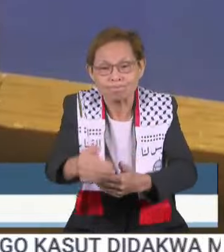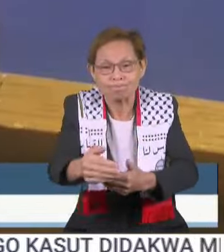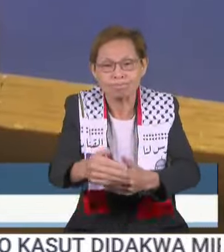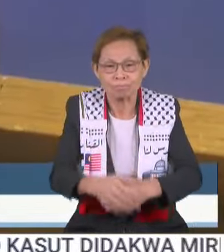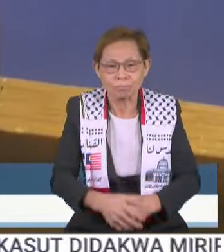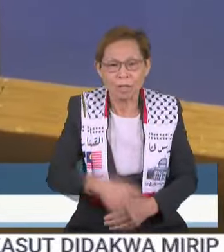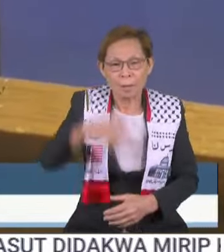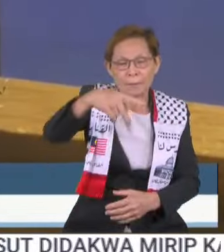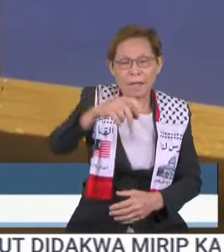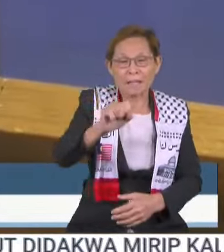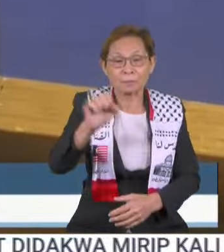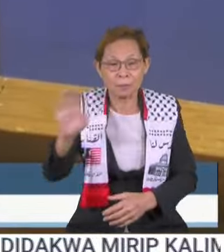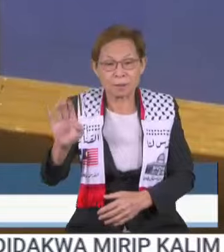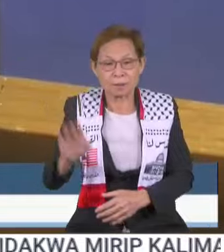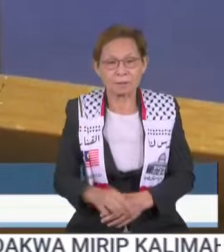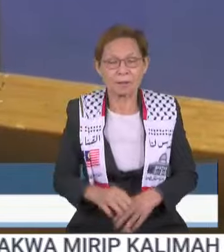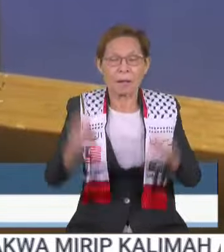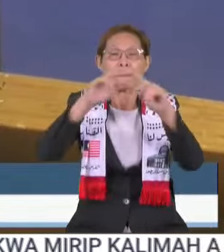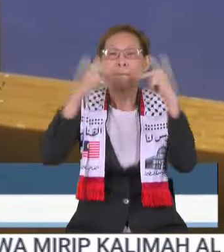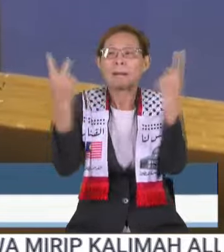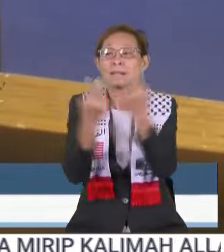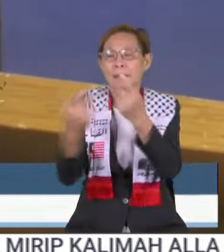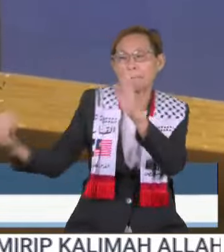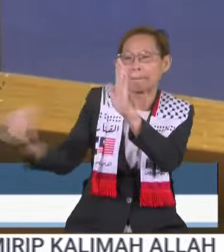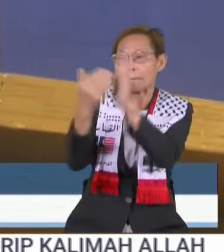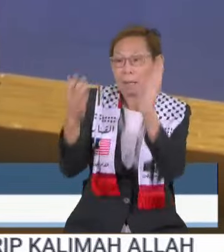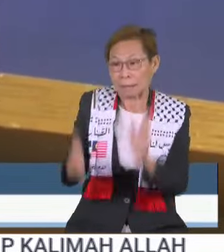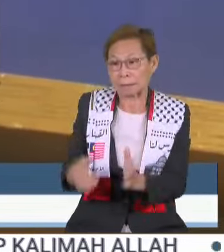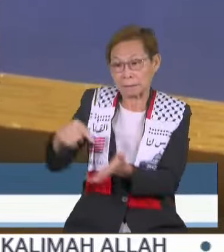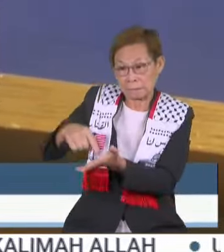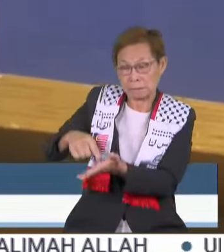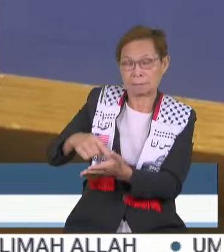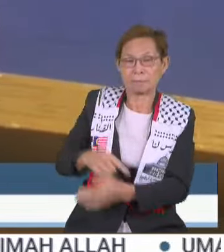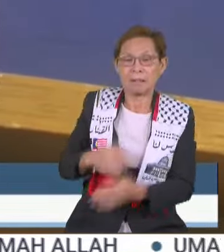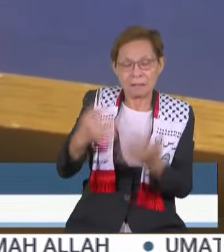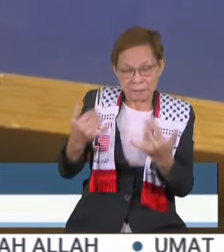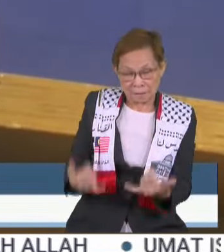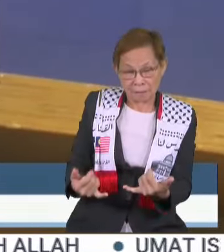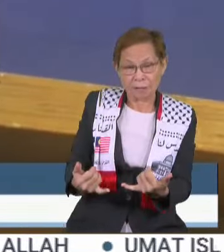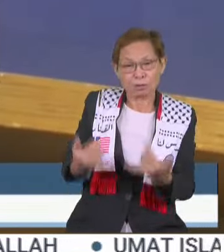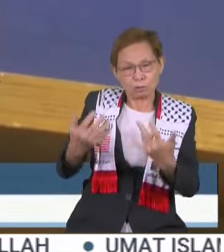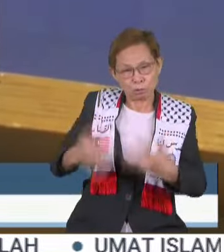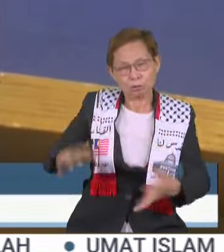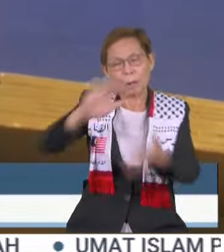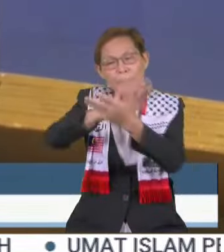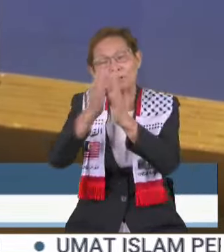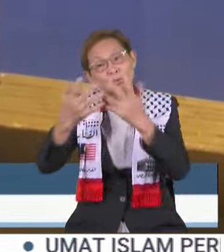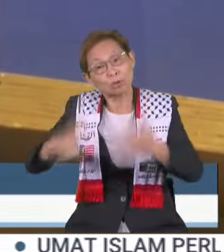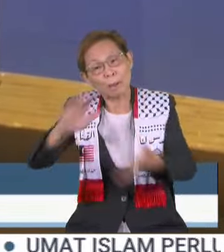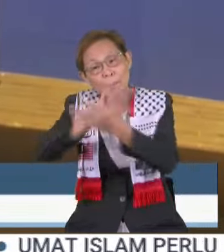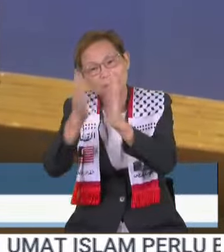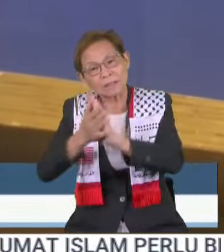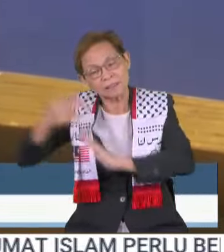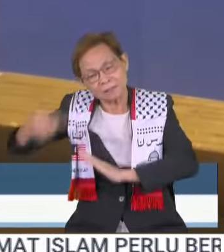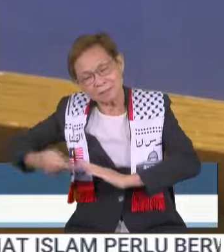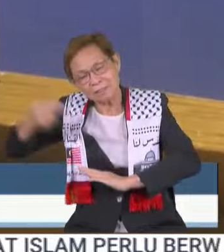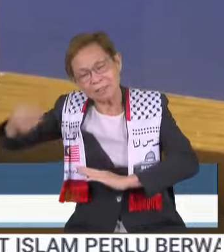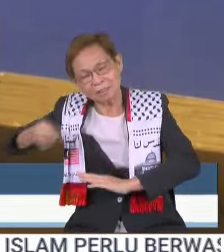sebagai sebuah parti pemangkat ini kini sudah menjadi